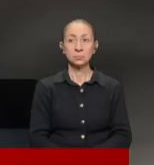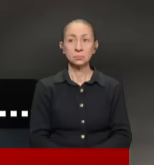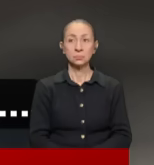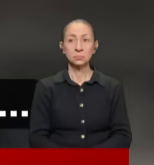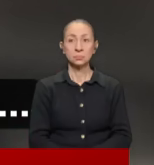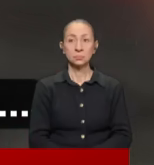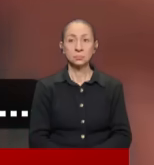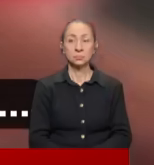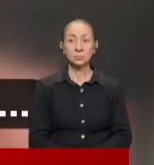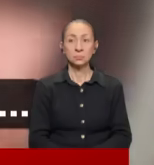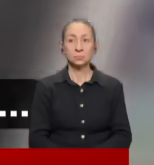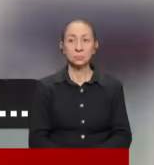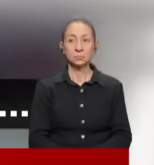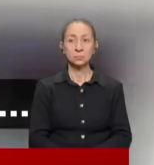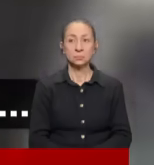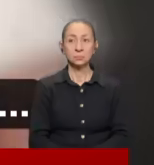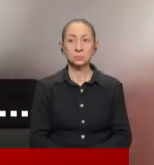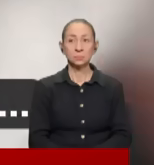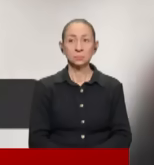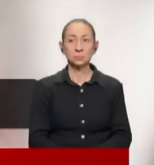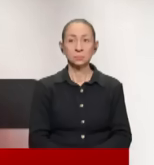ben. Ben ev sahibim, polis